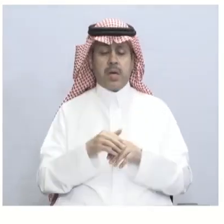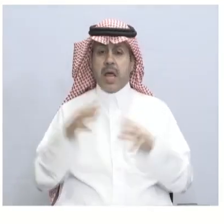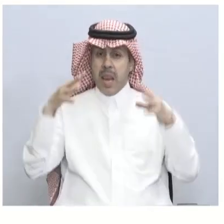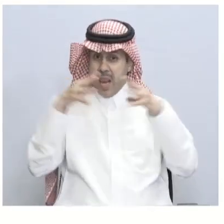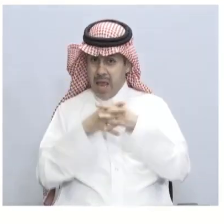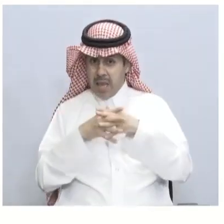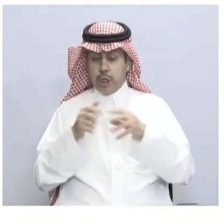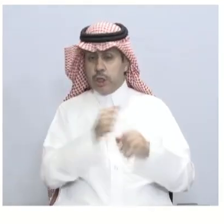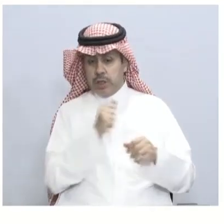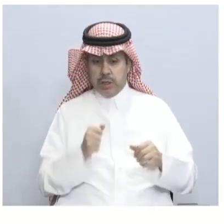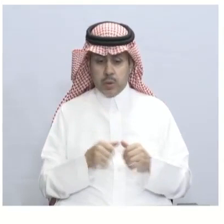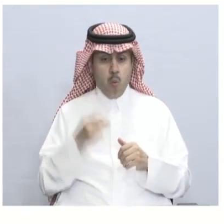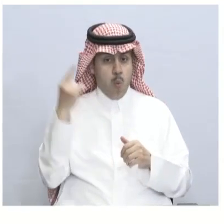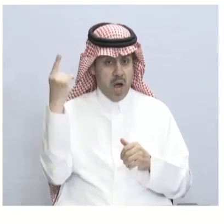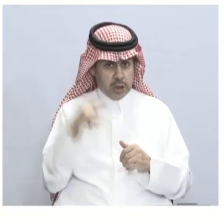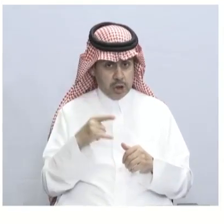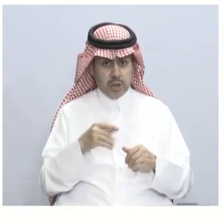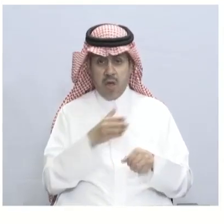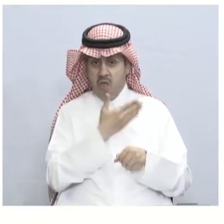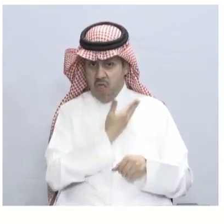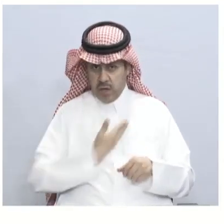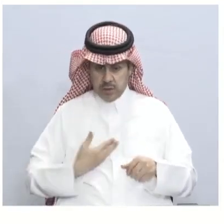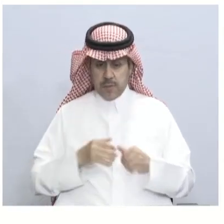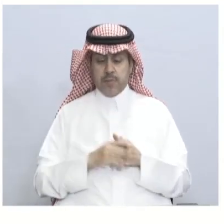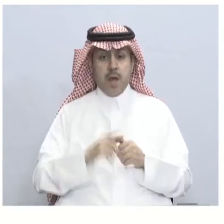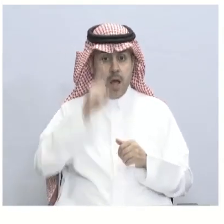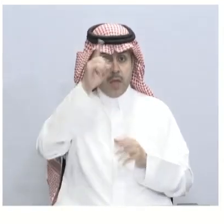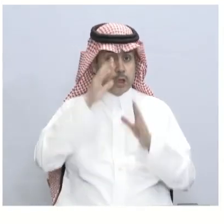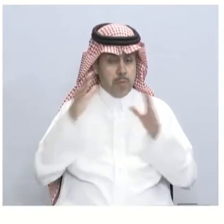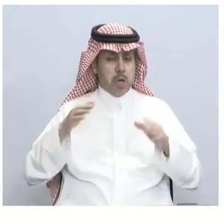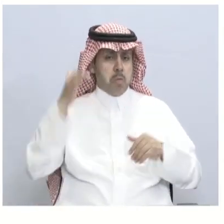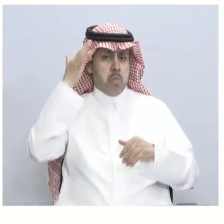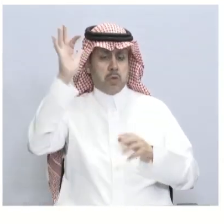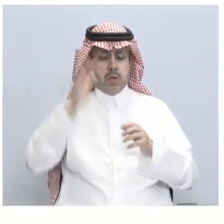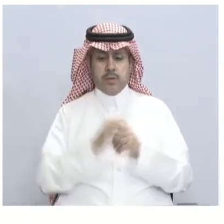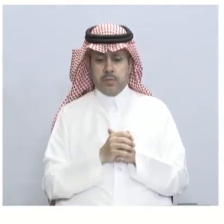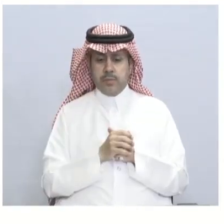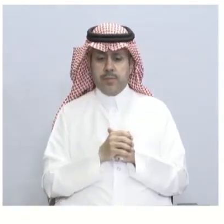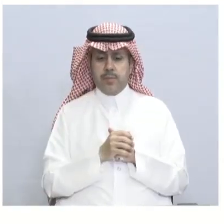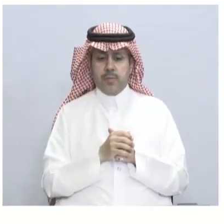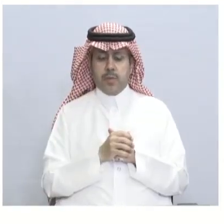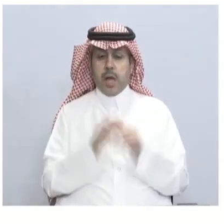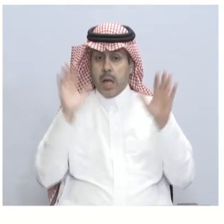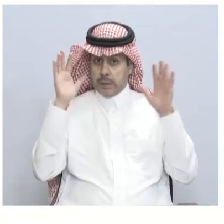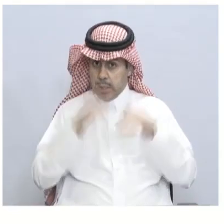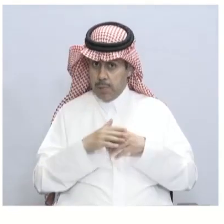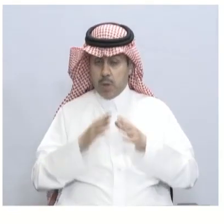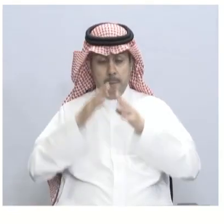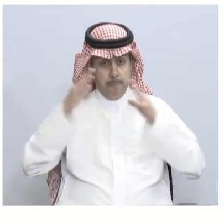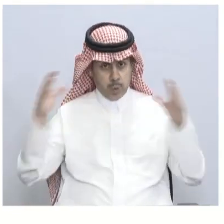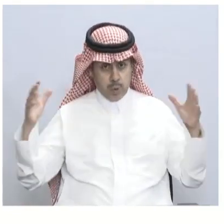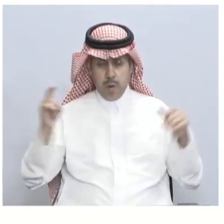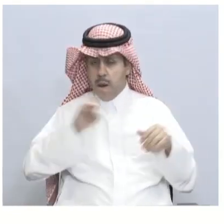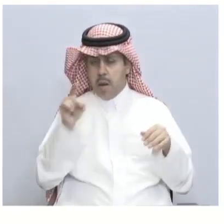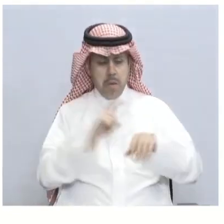ذي الحجه وايام التشريق اهذا هو التكبير المطلق نعم فالتكبير المطلق هو الذي